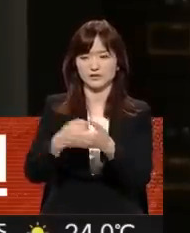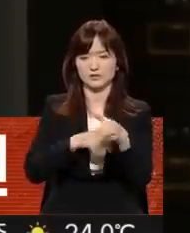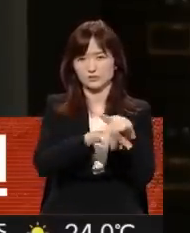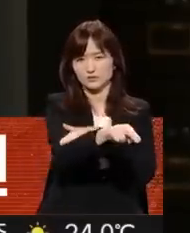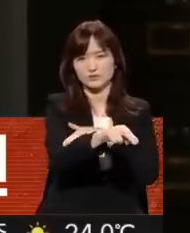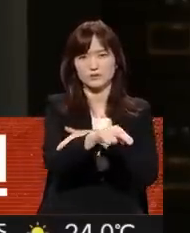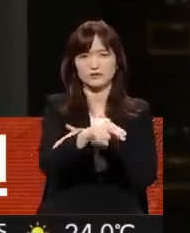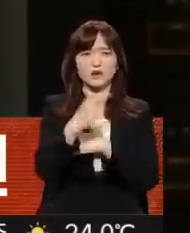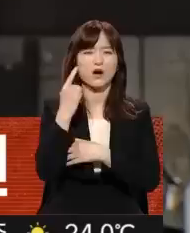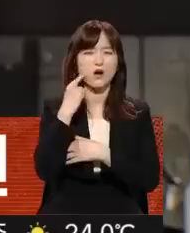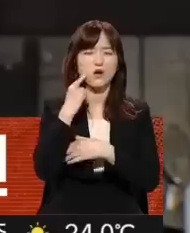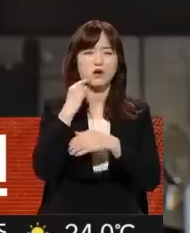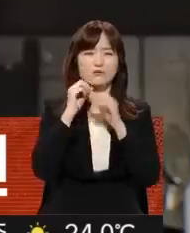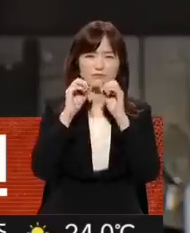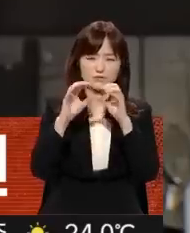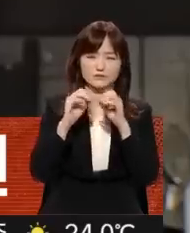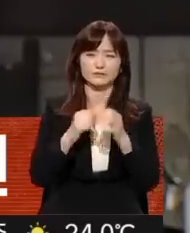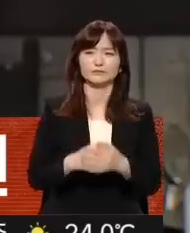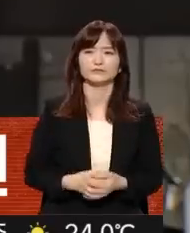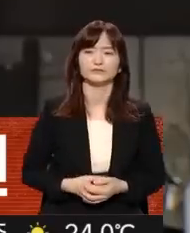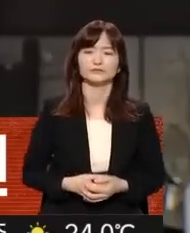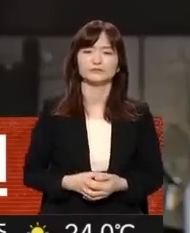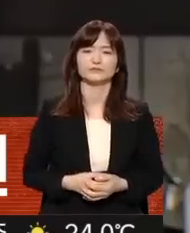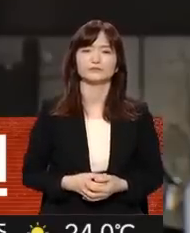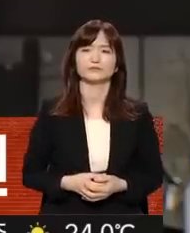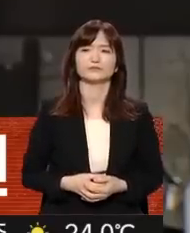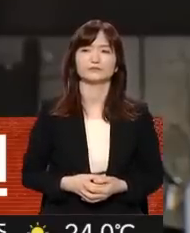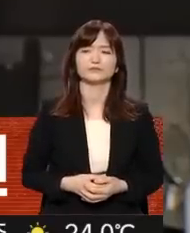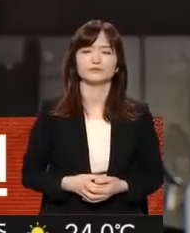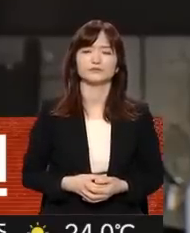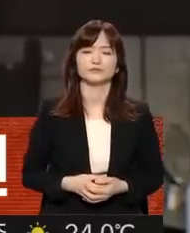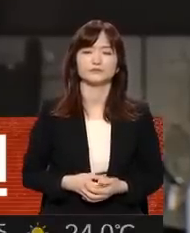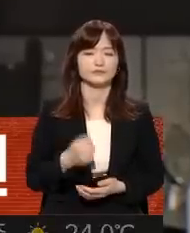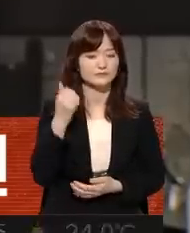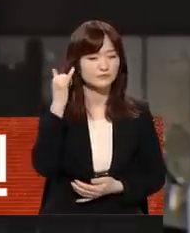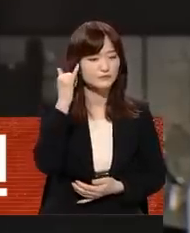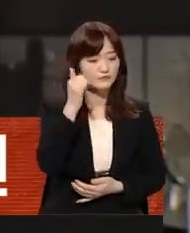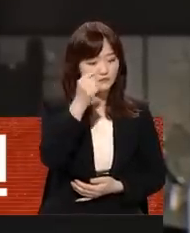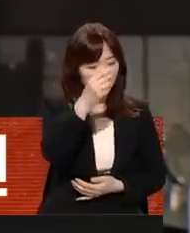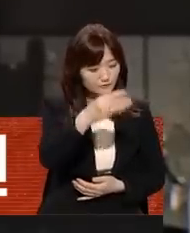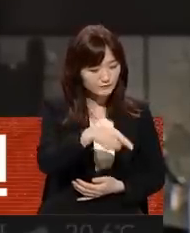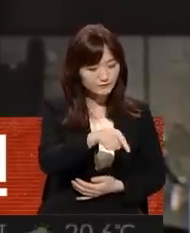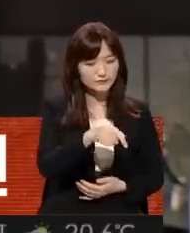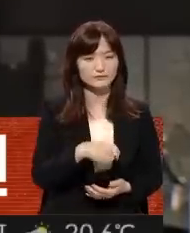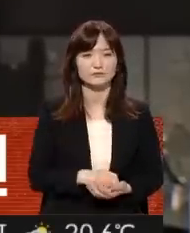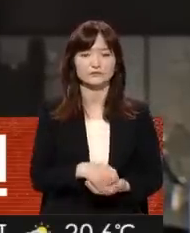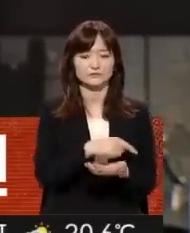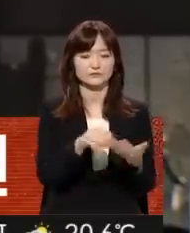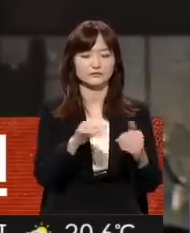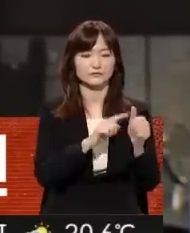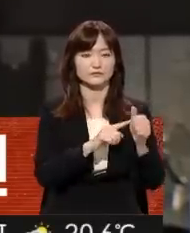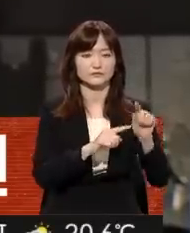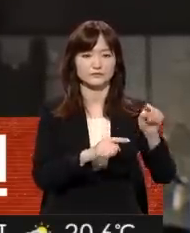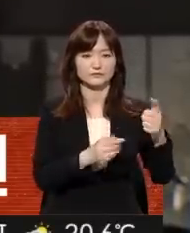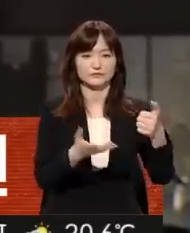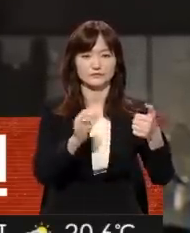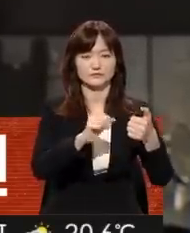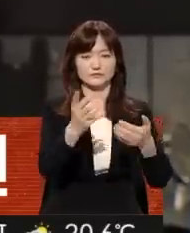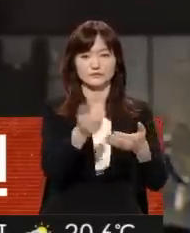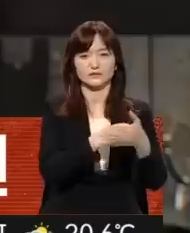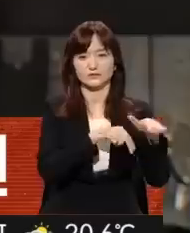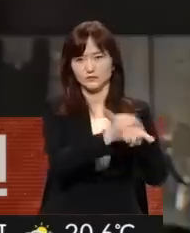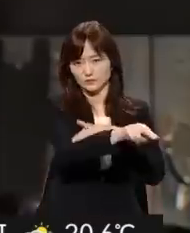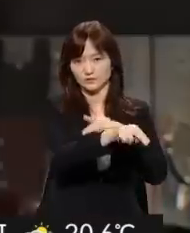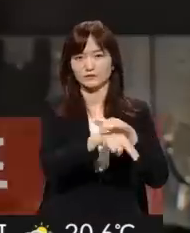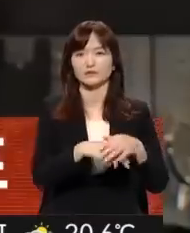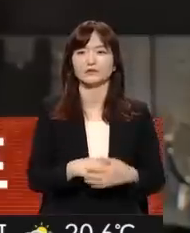겁니다. 그렇습니다. 피해자의 휴대전화 보게 되면 전화번호 있지 않습니까? 거기 모든 사람들한테 이 피해자가 150억을 그